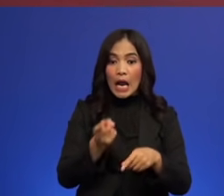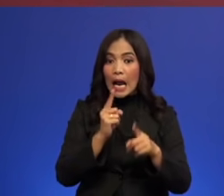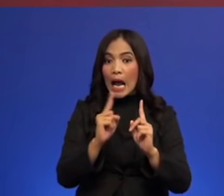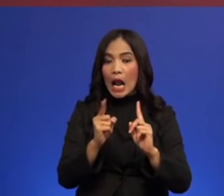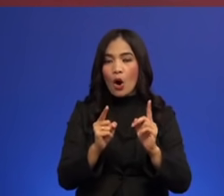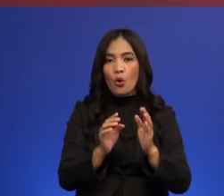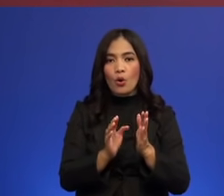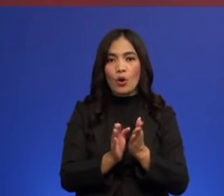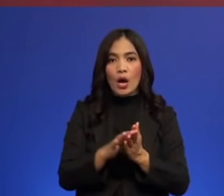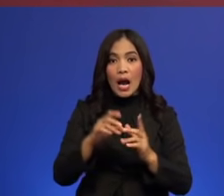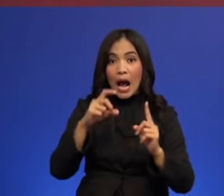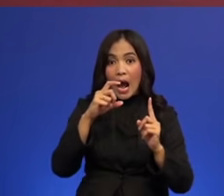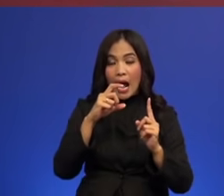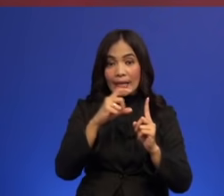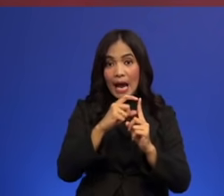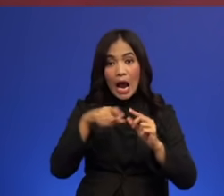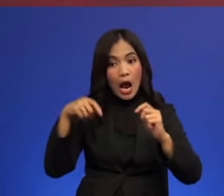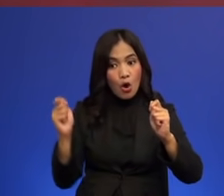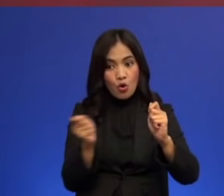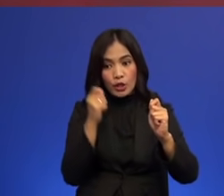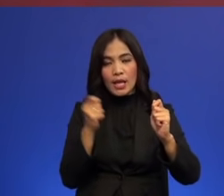Kalaupun aku harus jatuh hancur,